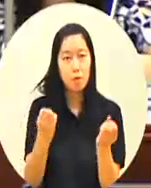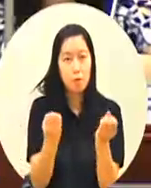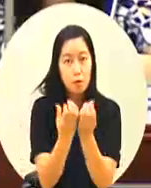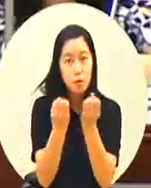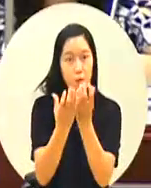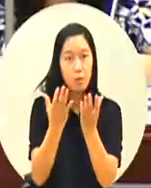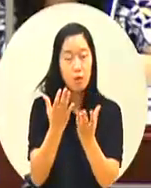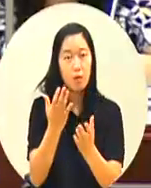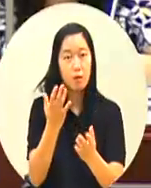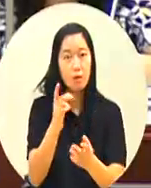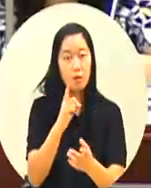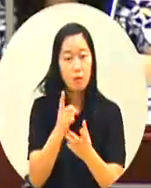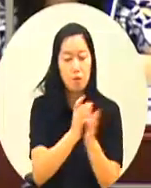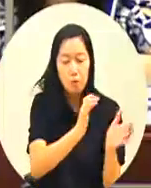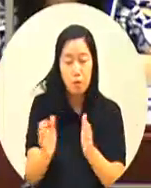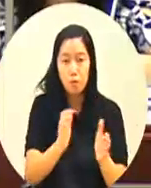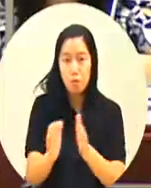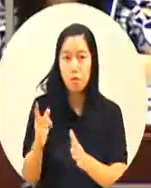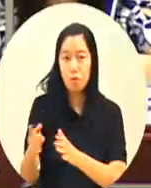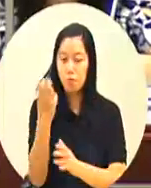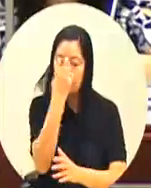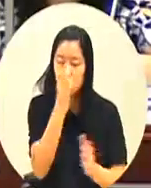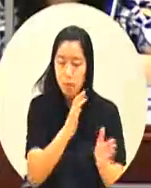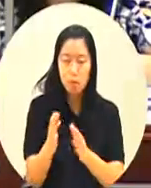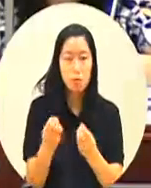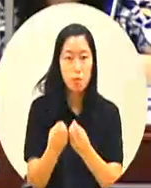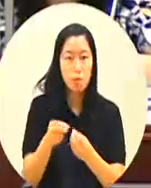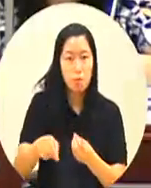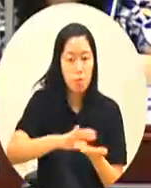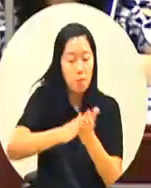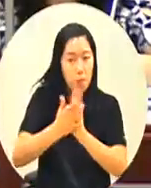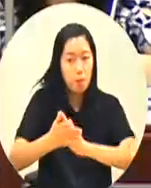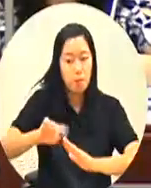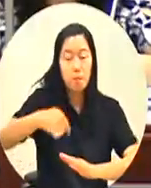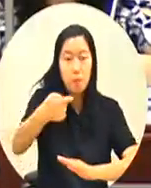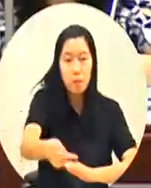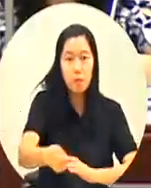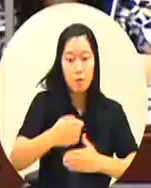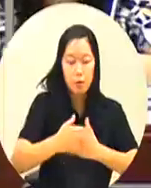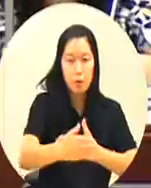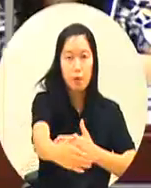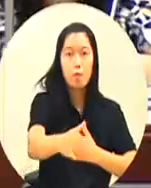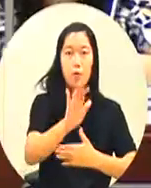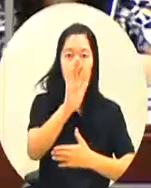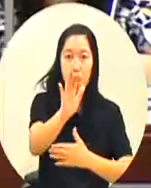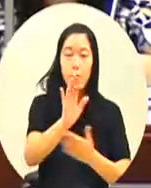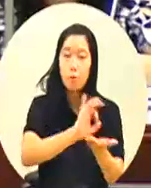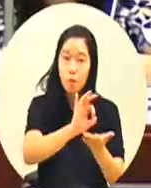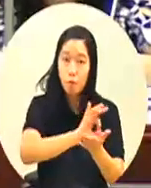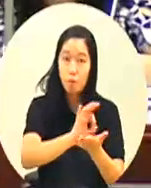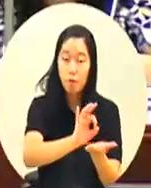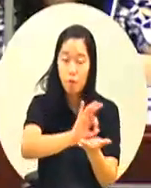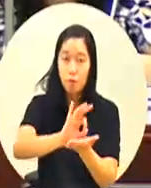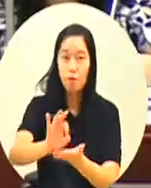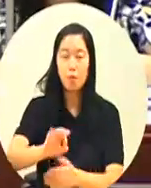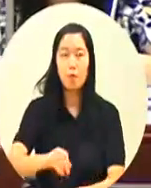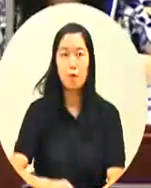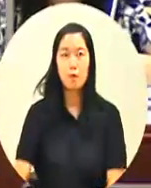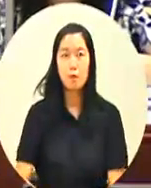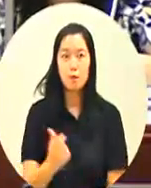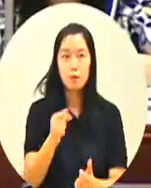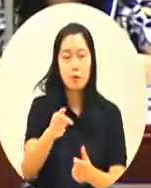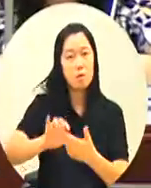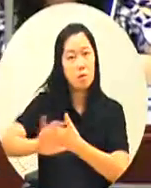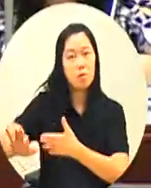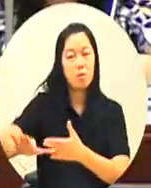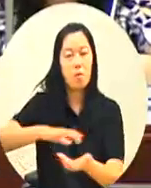的时候，你怎么整理它跟管理它，变成它在下一段的时候是有效使用的。你把它跟其他